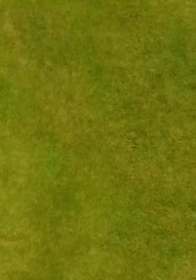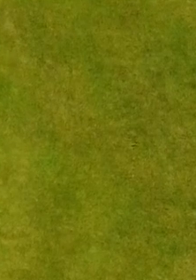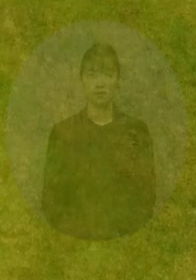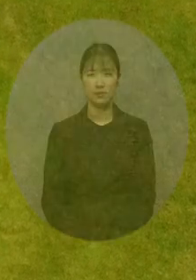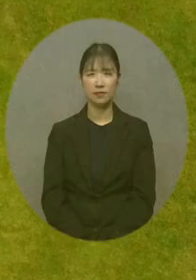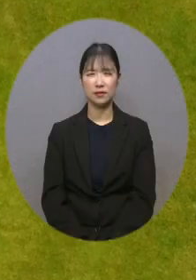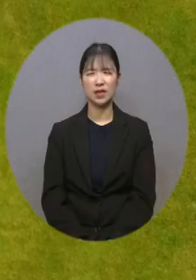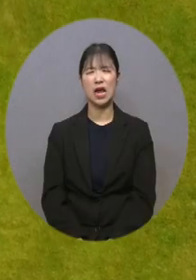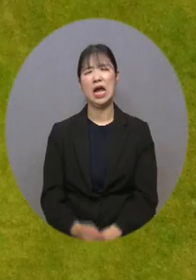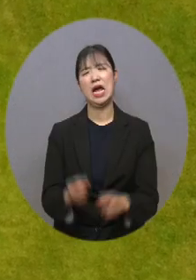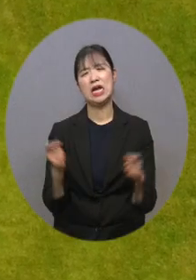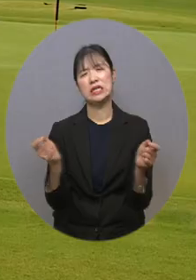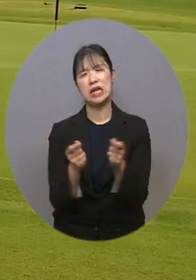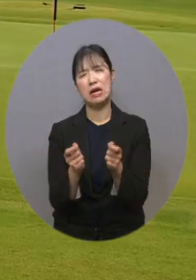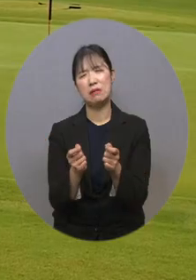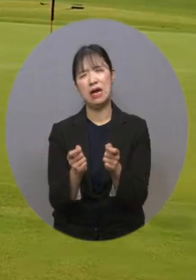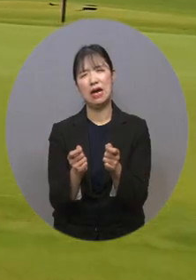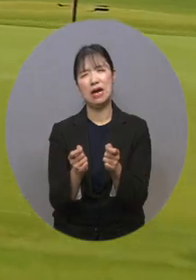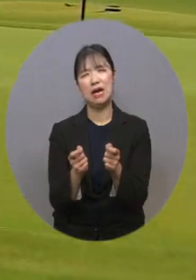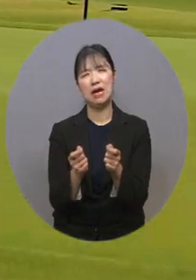짧았어. 아,